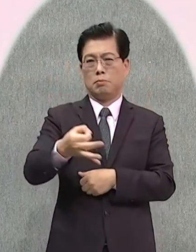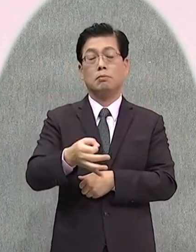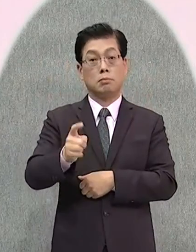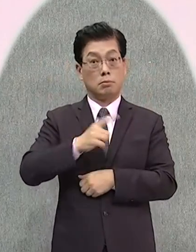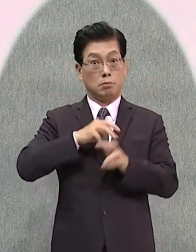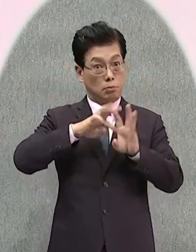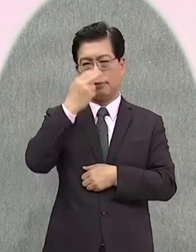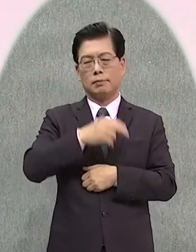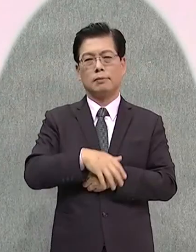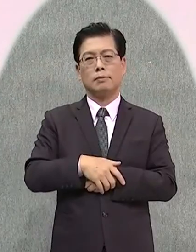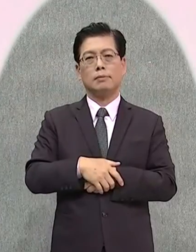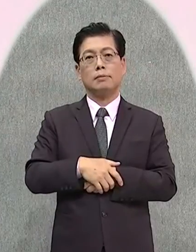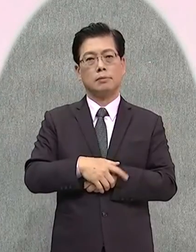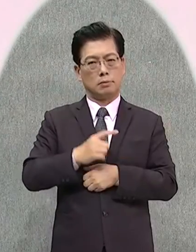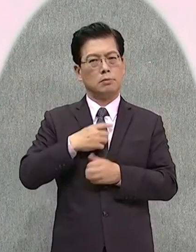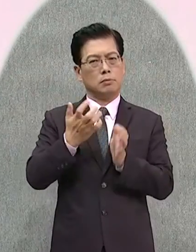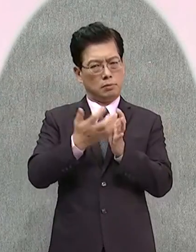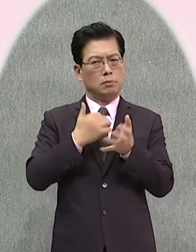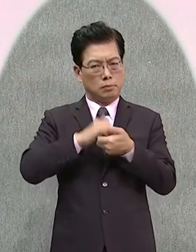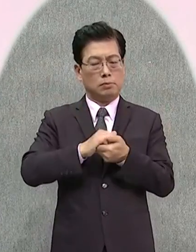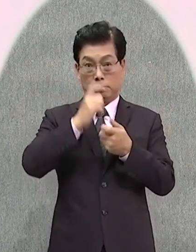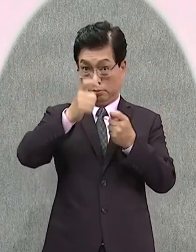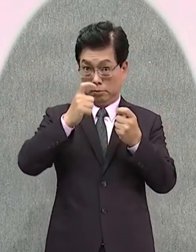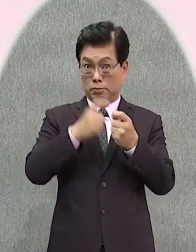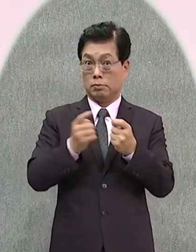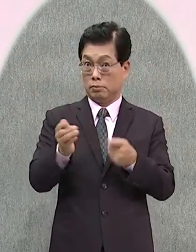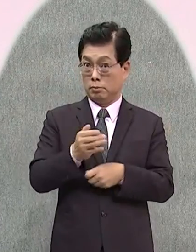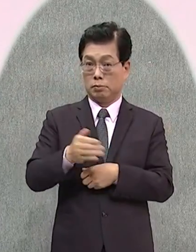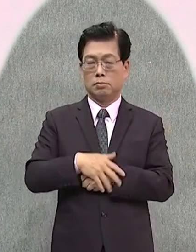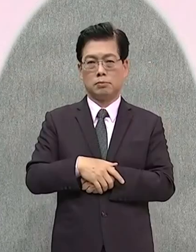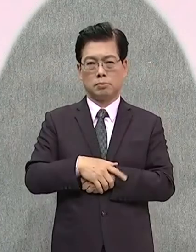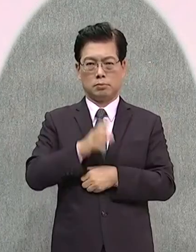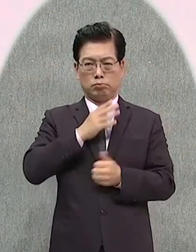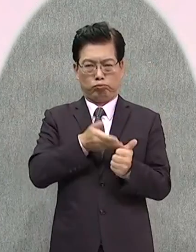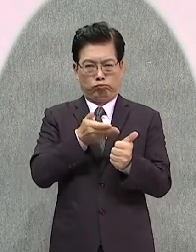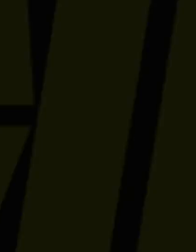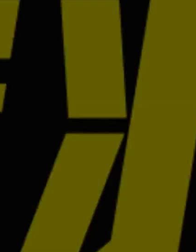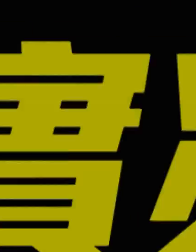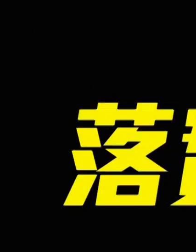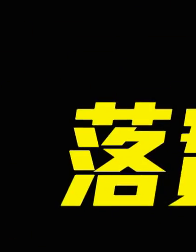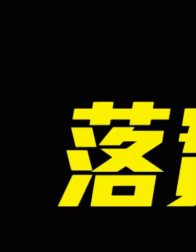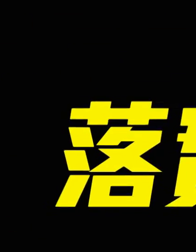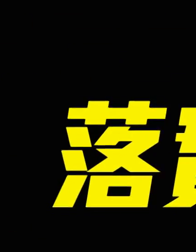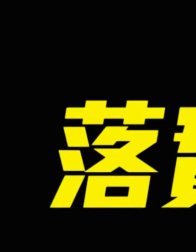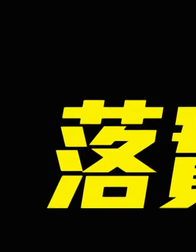要出国进修一年，我们预计花10年左右时间，厚植台湾的竞争力。